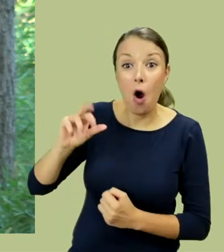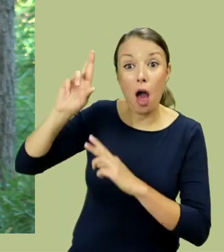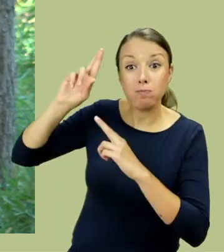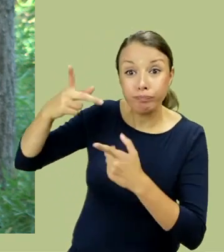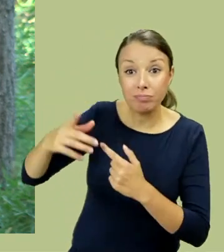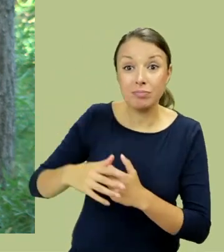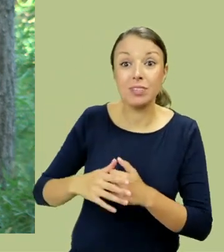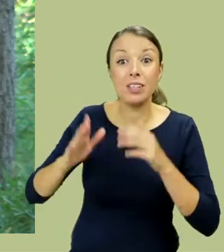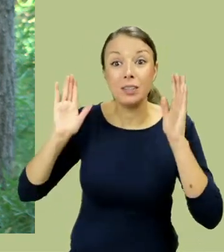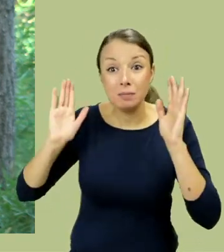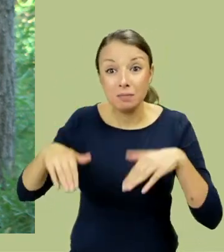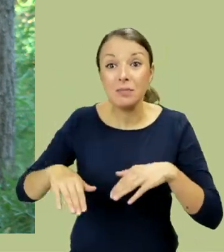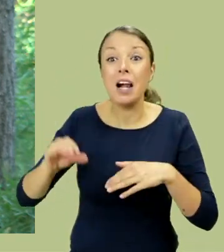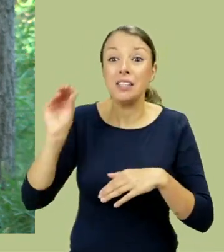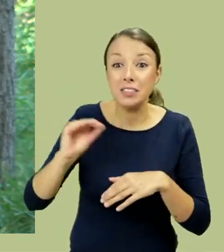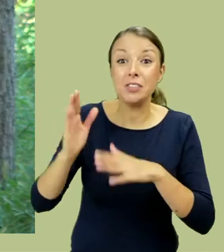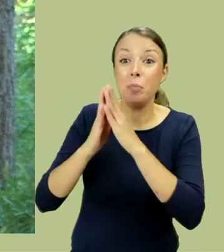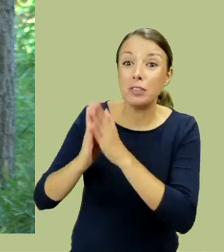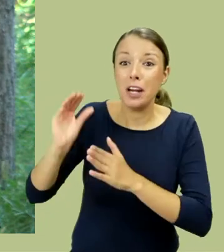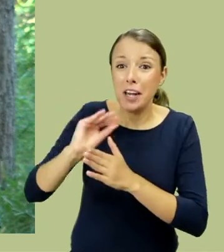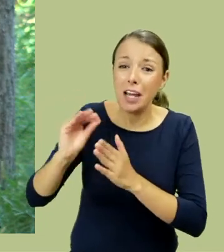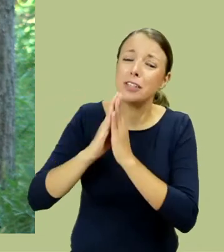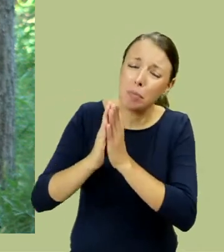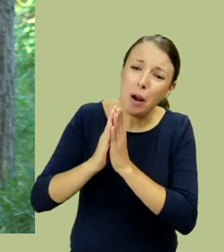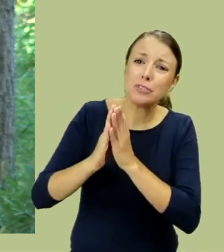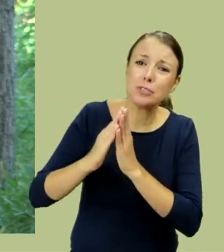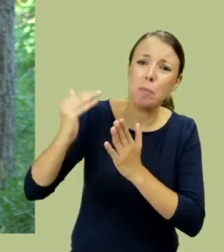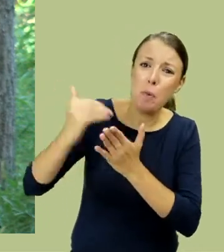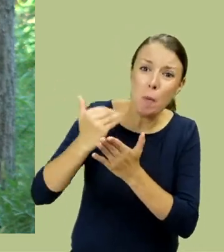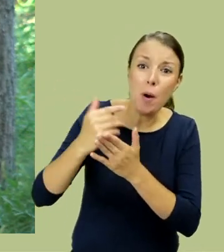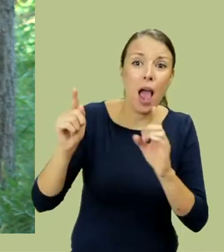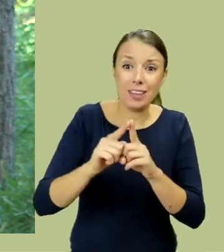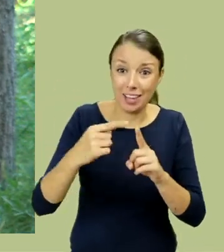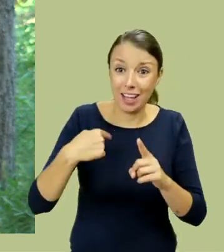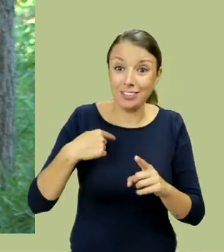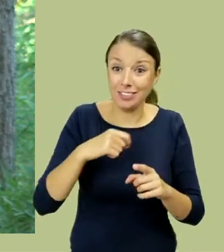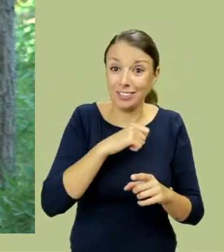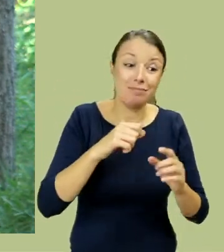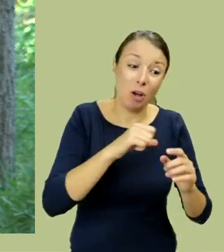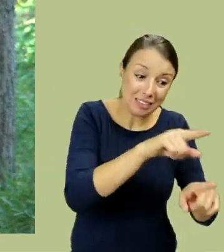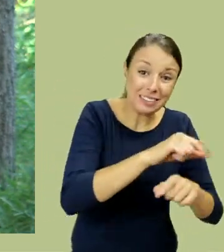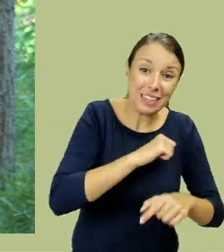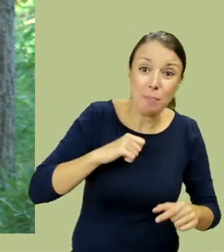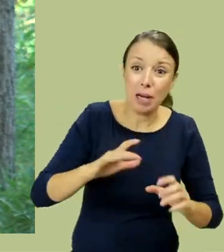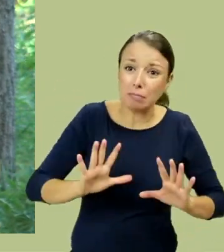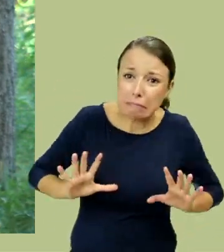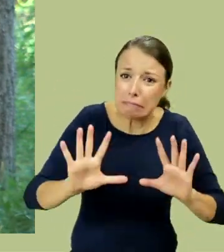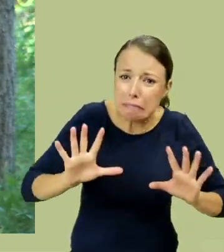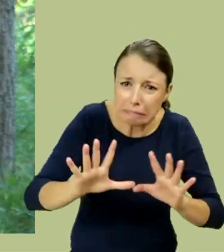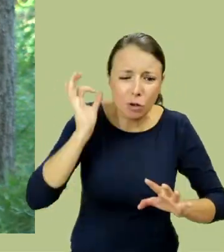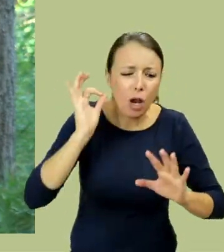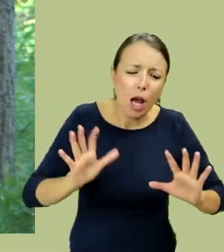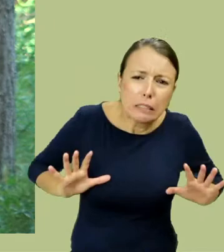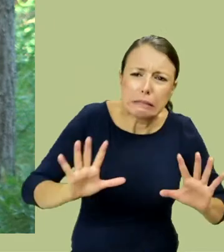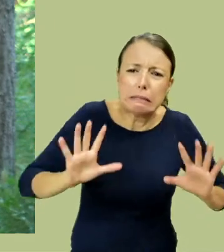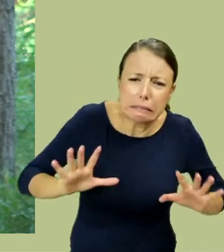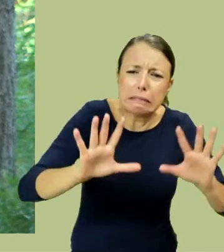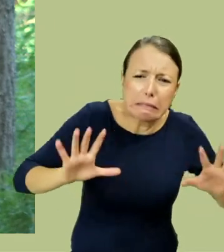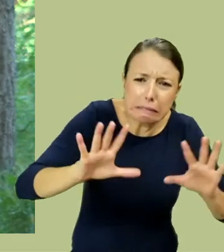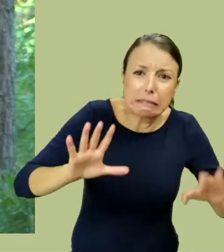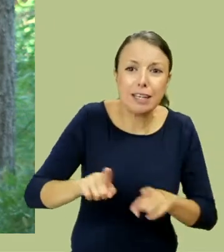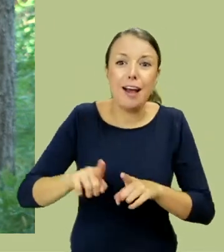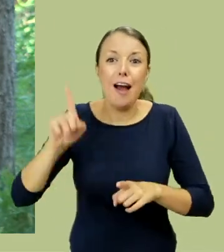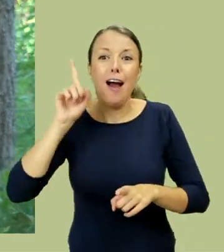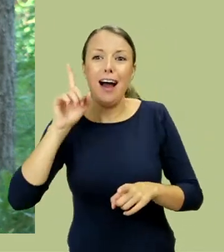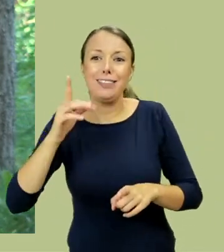i poprosiła go jeszcze raz o pomoc, a sama pchała mocno koleżankę i jakoś stanęły na nogi i